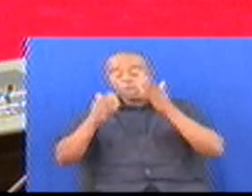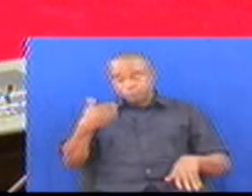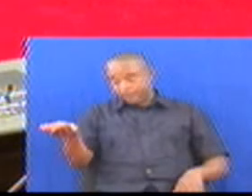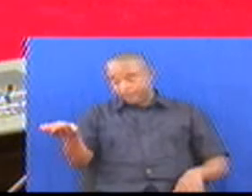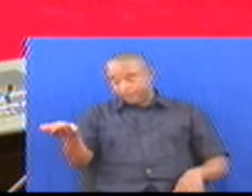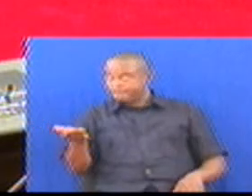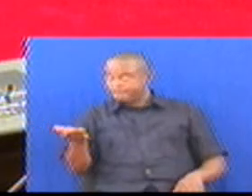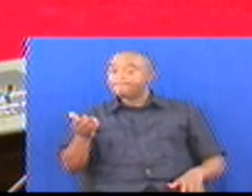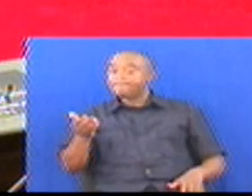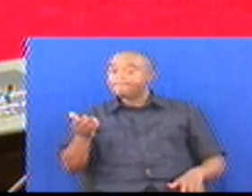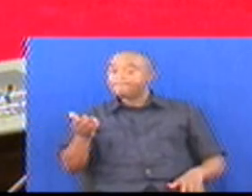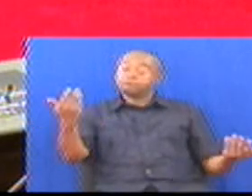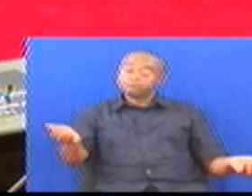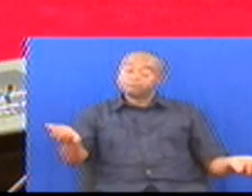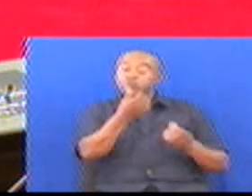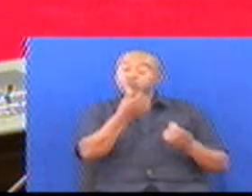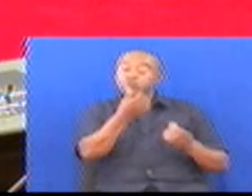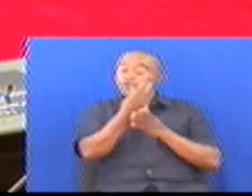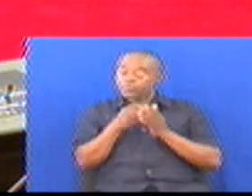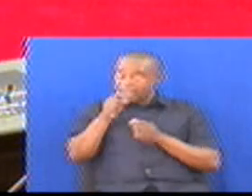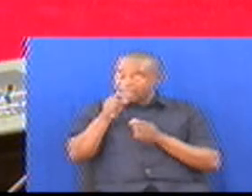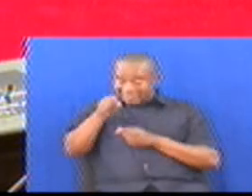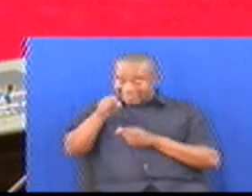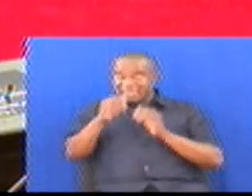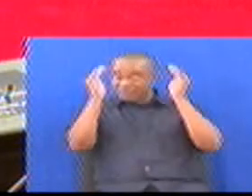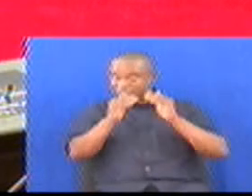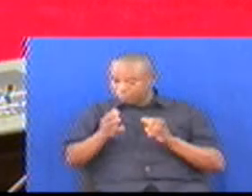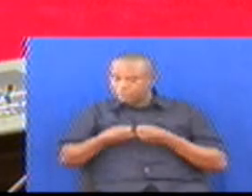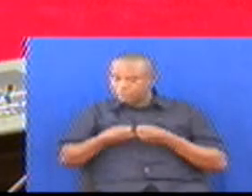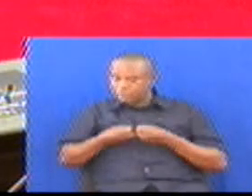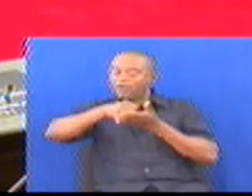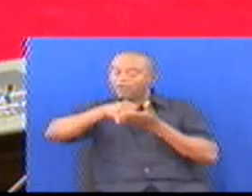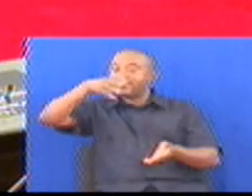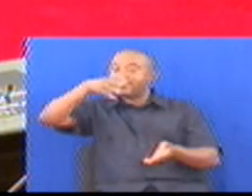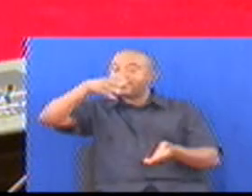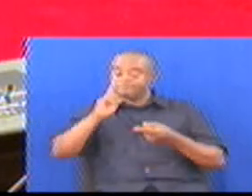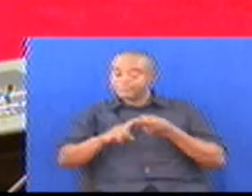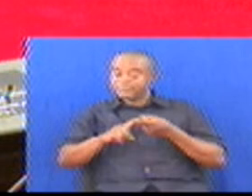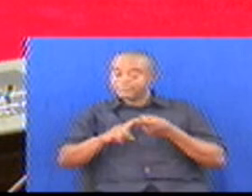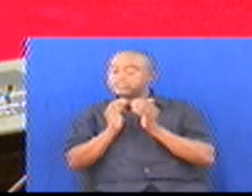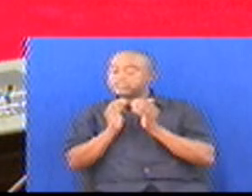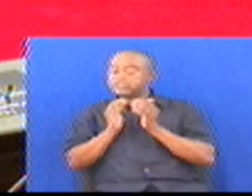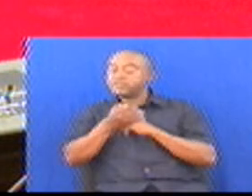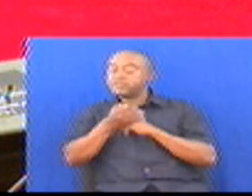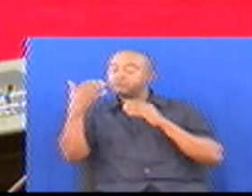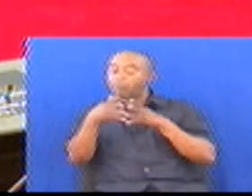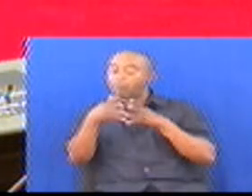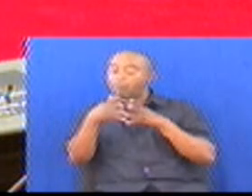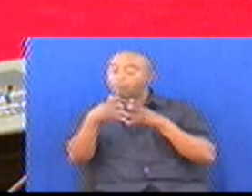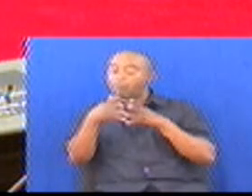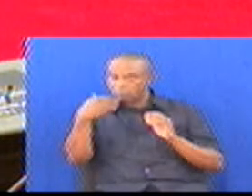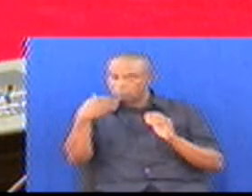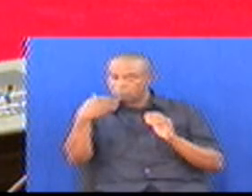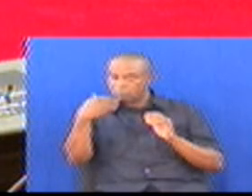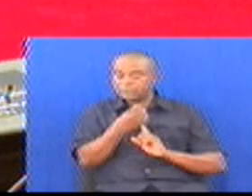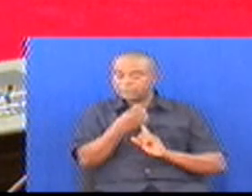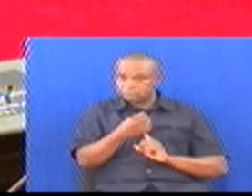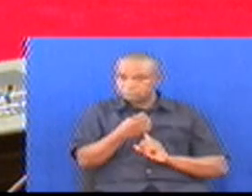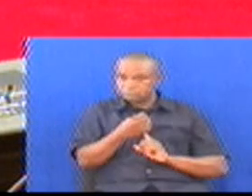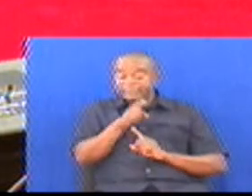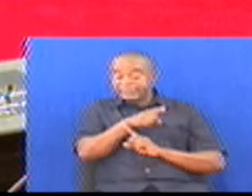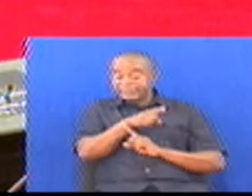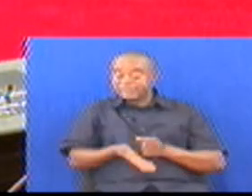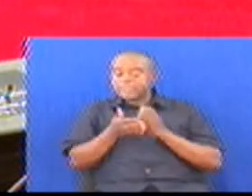kwa ujumla mifumo hii imeleta manufaa yafuatayo. Moja ni kudhibiti upotevu wa mapato na kurahisisha upatikanaji wa